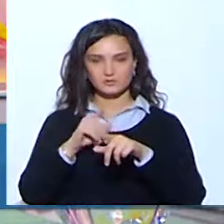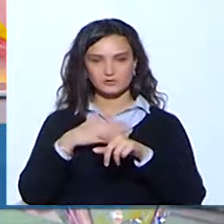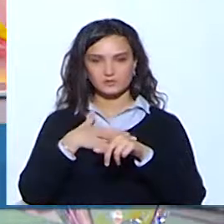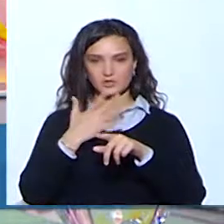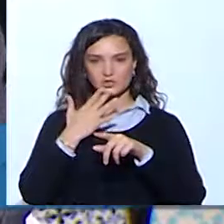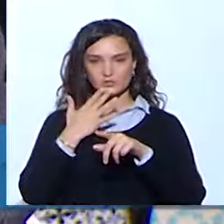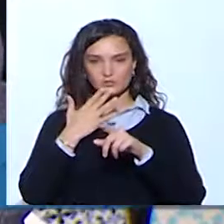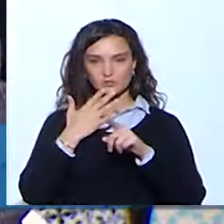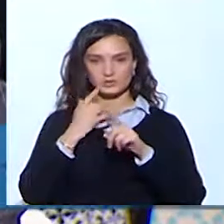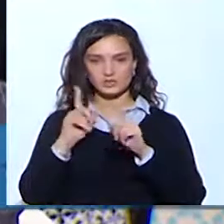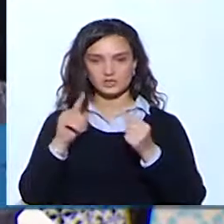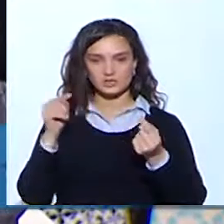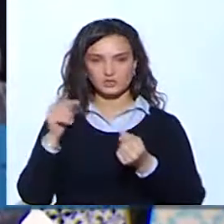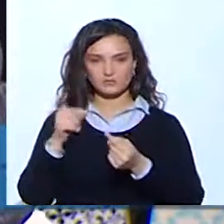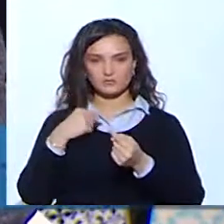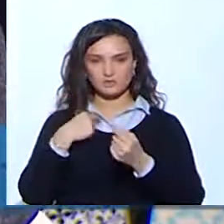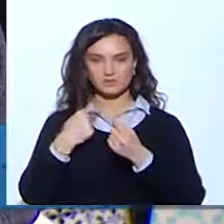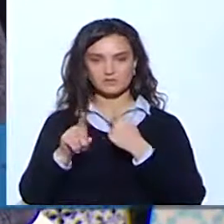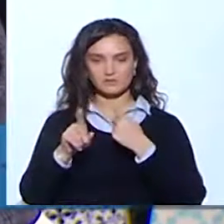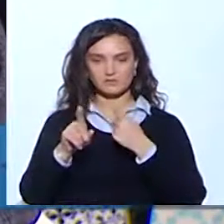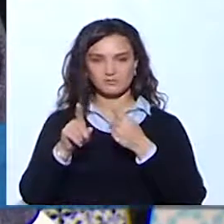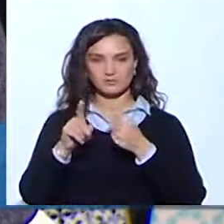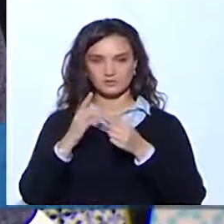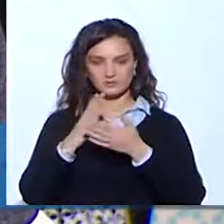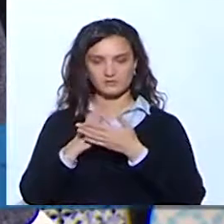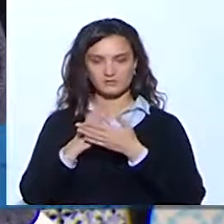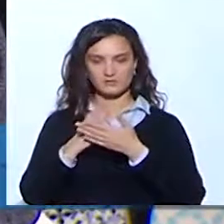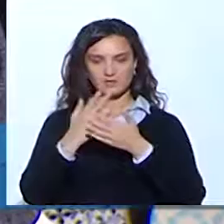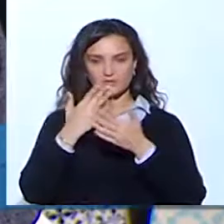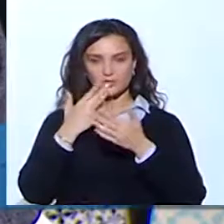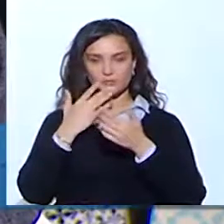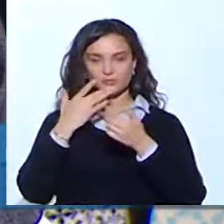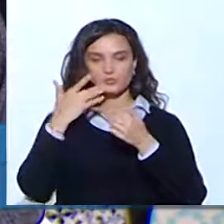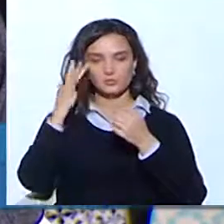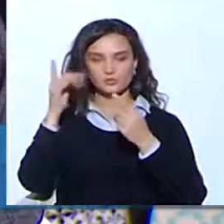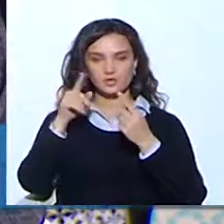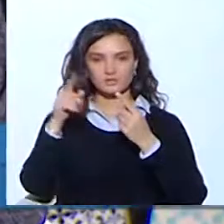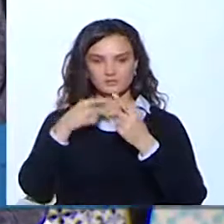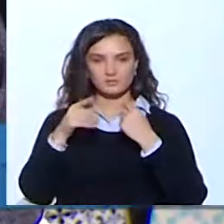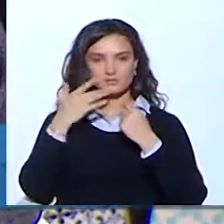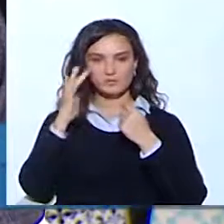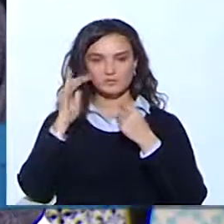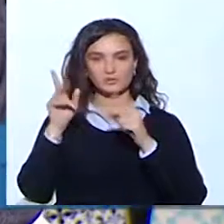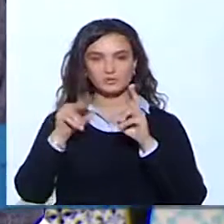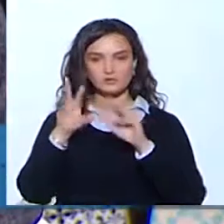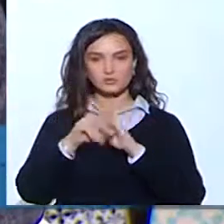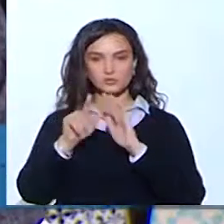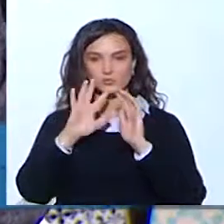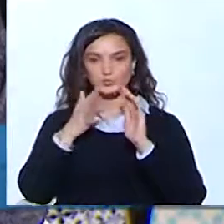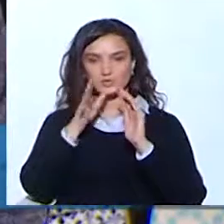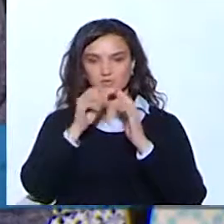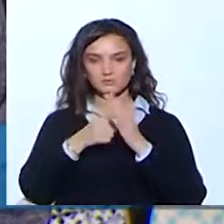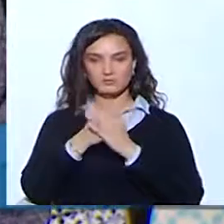ჩვენი ეროვნული პროტოკოლის შესაბამისად ჩვენ განსხვავებული პროტოკოლი გვაქვს ევროპული განსხვავდება ამერიკულისაგან. ამერიკული პროტოკოლი თვლის რომ 5 წლამდე